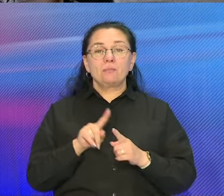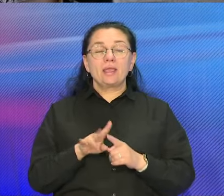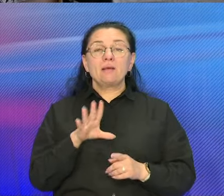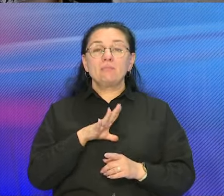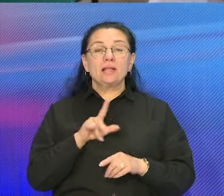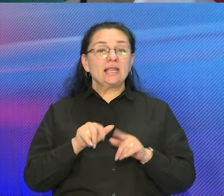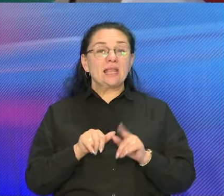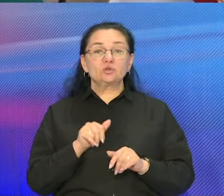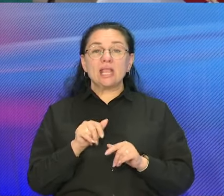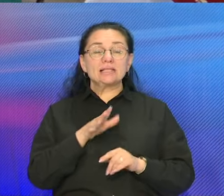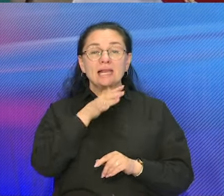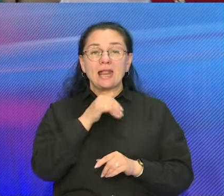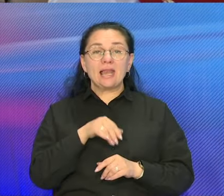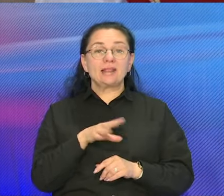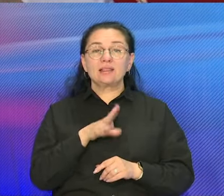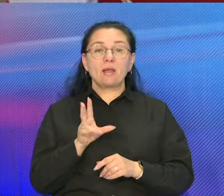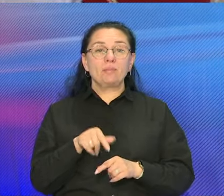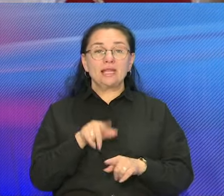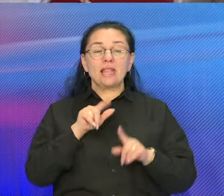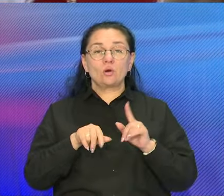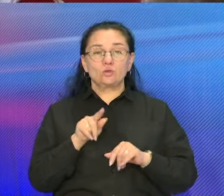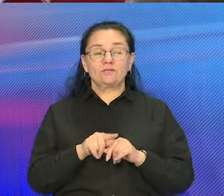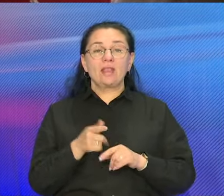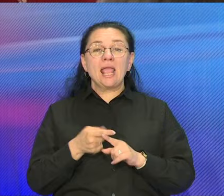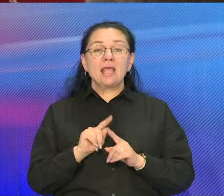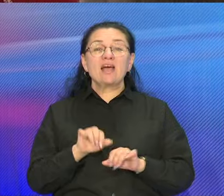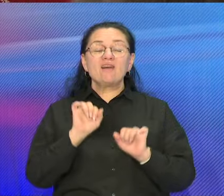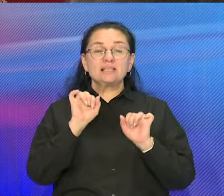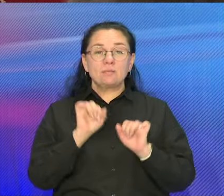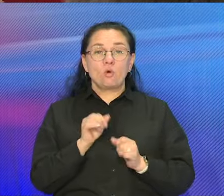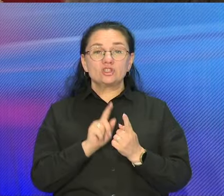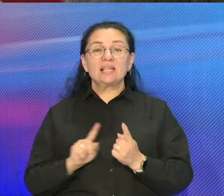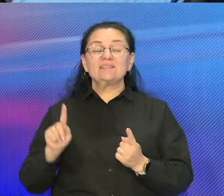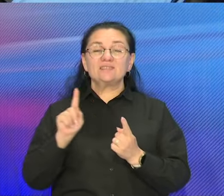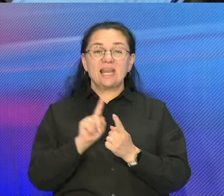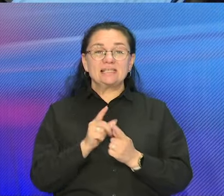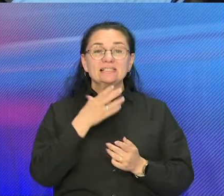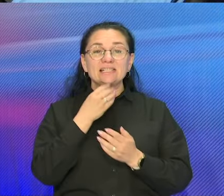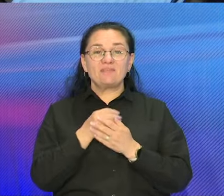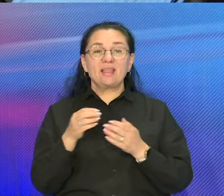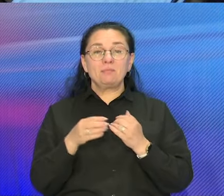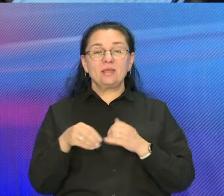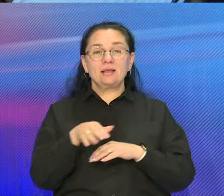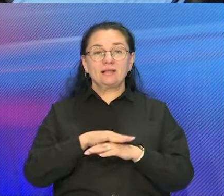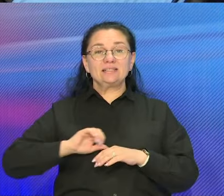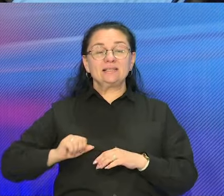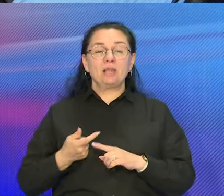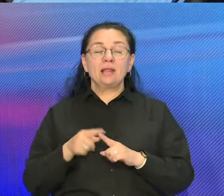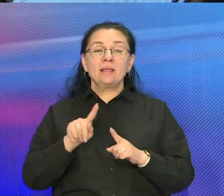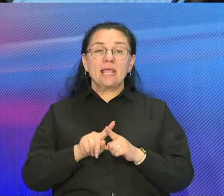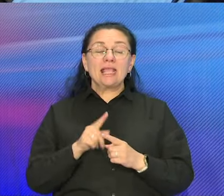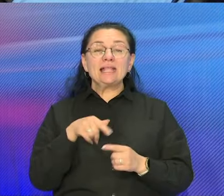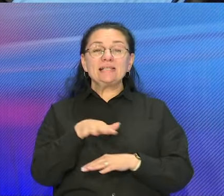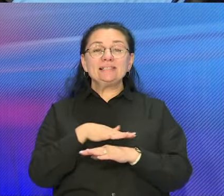НЯКОЛЬКИ ГАДОУ ФЕСТЫВАЛЬ НАЦІЯНАЛЬНЫХ КУЛЬТУР ВЫДАТНАЯ МАХЧЫМАЙ СУСТРЕЦСЯ СУЯЯ ЧЫННІКАМІ СІРОТУ ДЕЛЬННИКУ У ДЕЛОГАВЫЙ ПЛЯЦОВКІ